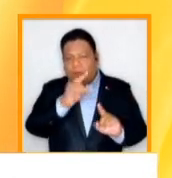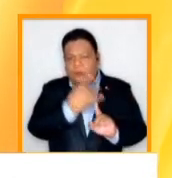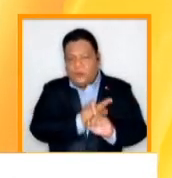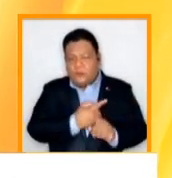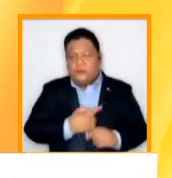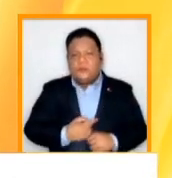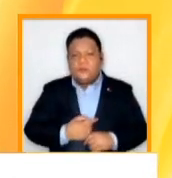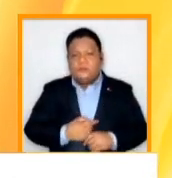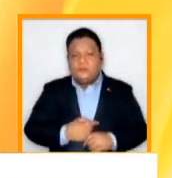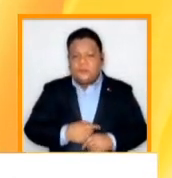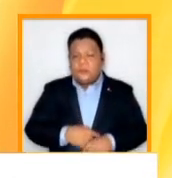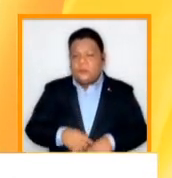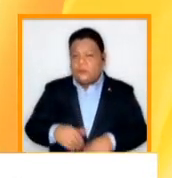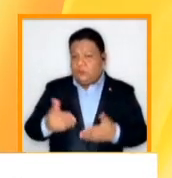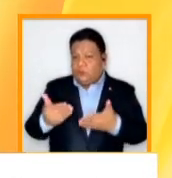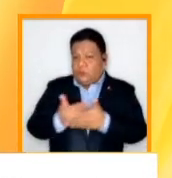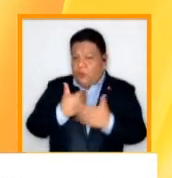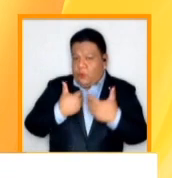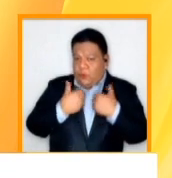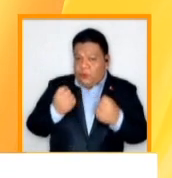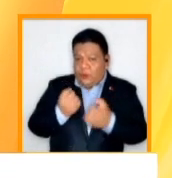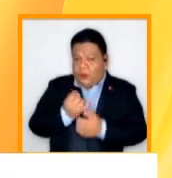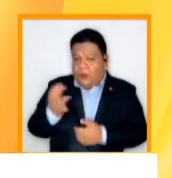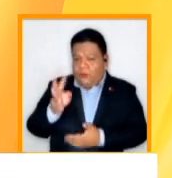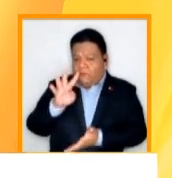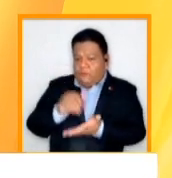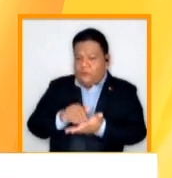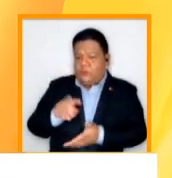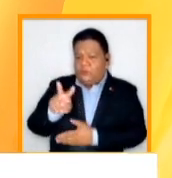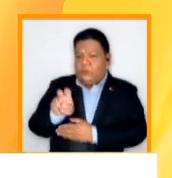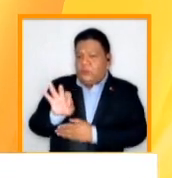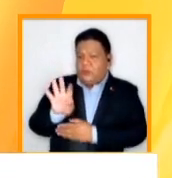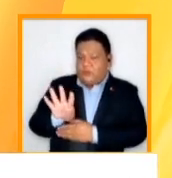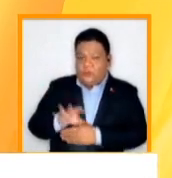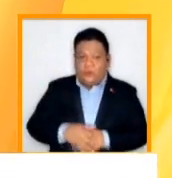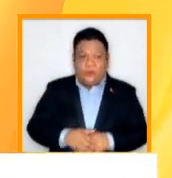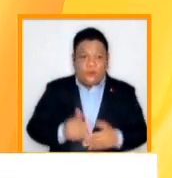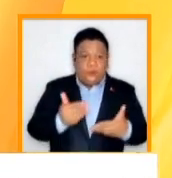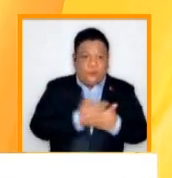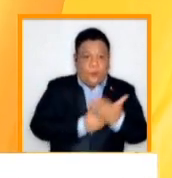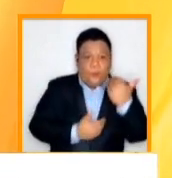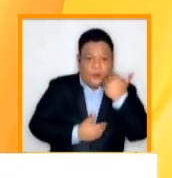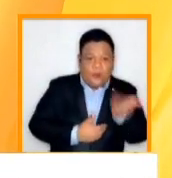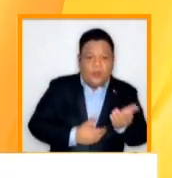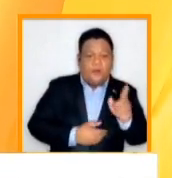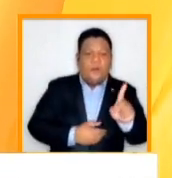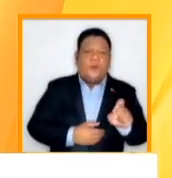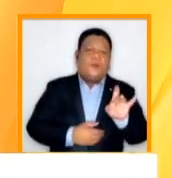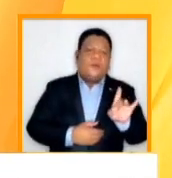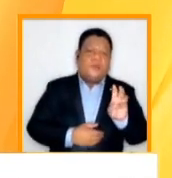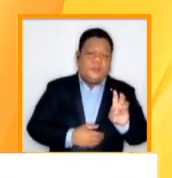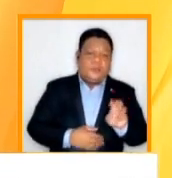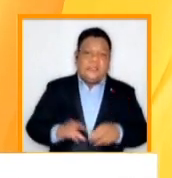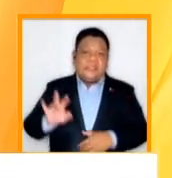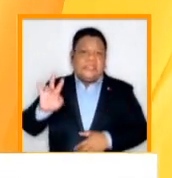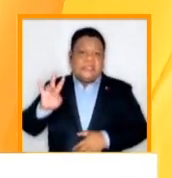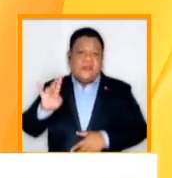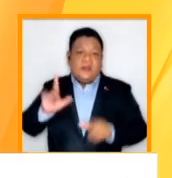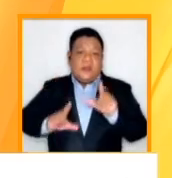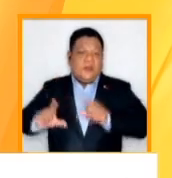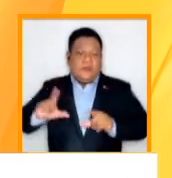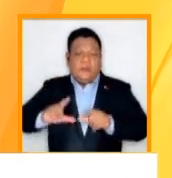4,294 ang dumagdag sa mga gumaling habang 186 naman ang nasawi. 7 laboratorio ang hindi nakapagsumite ng datos.